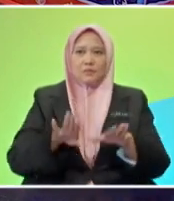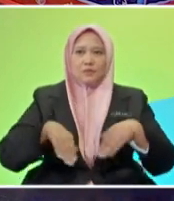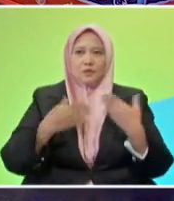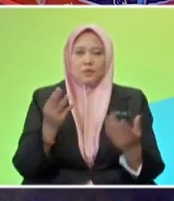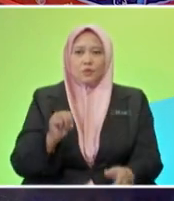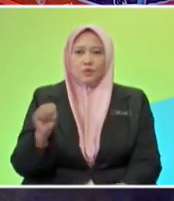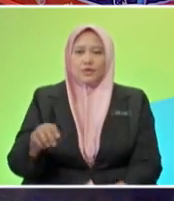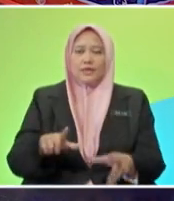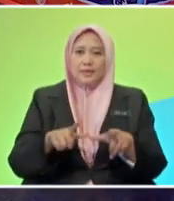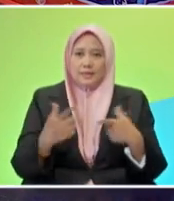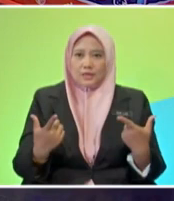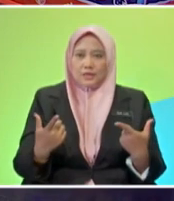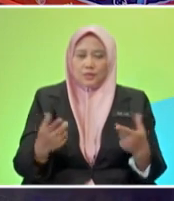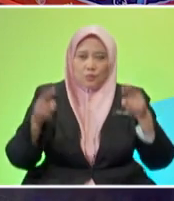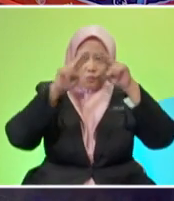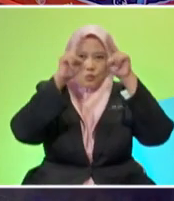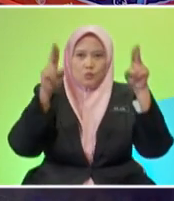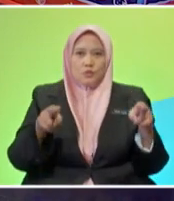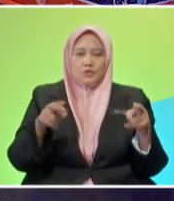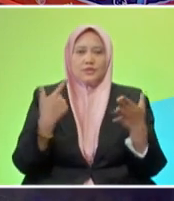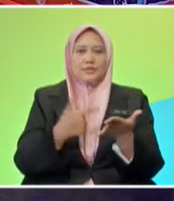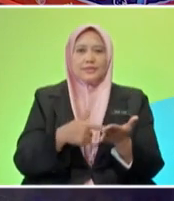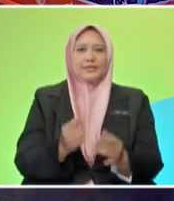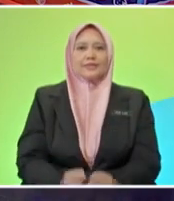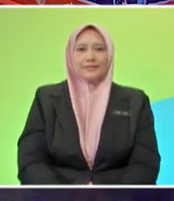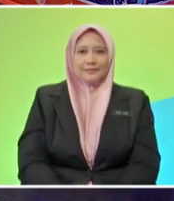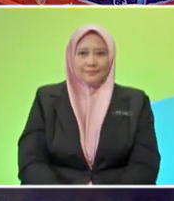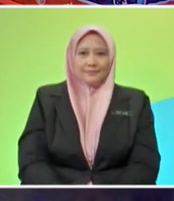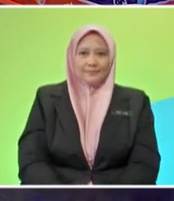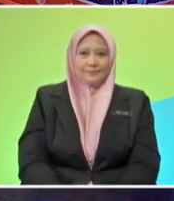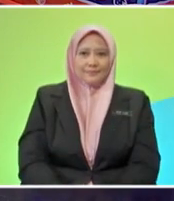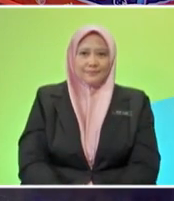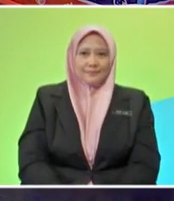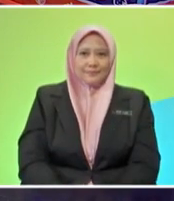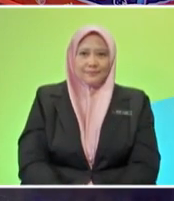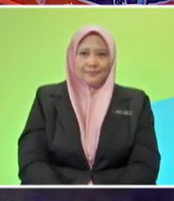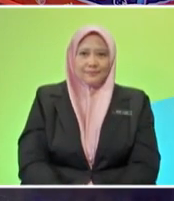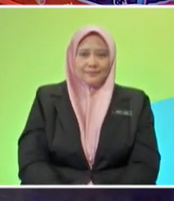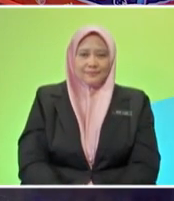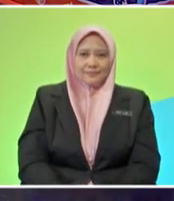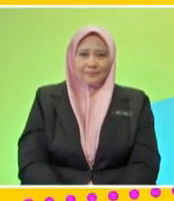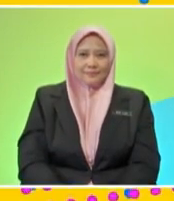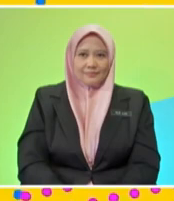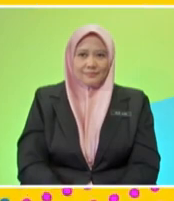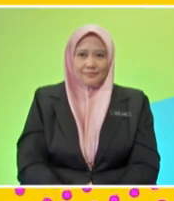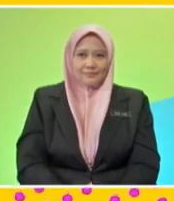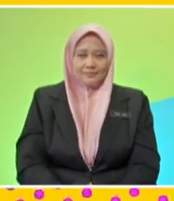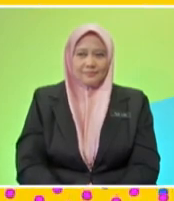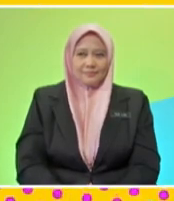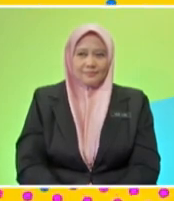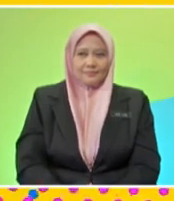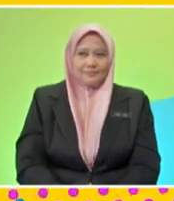Dah bersedia? Kita nak uji lagi perenggan yang seterusnya. Kita lihat. Perenggan